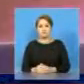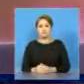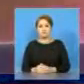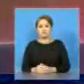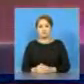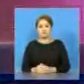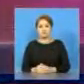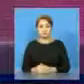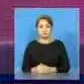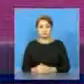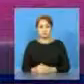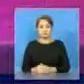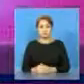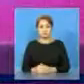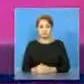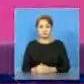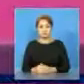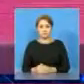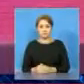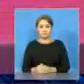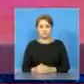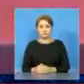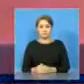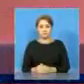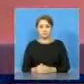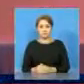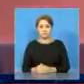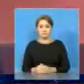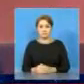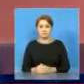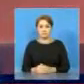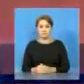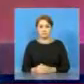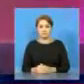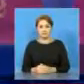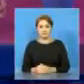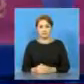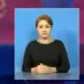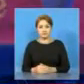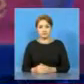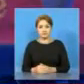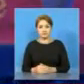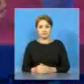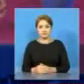знаю, пройдут дожди, сойдут